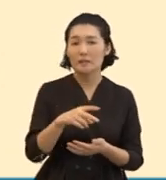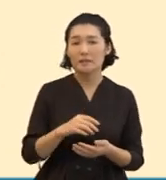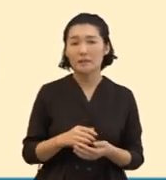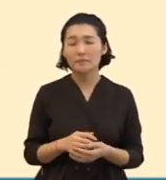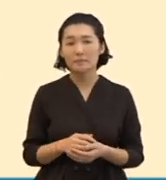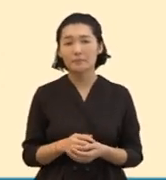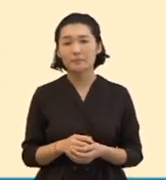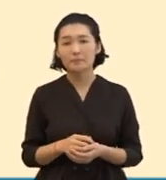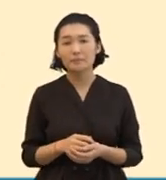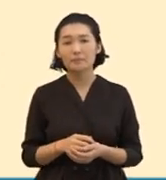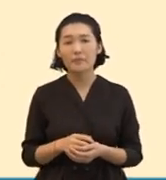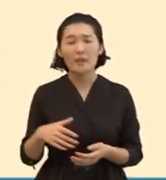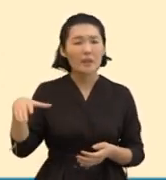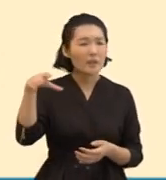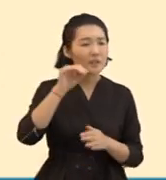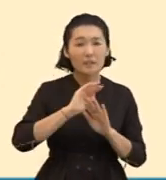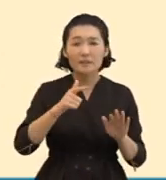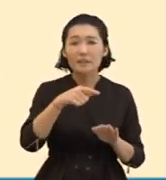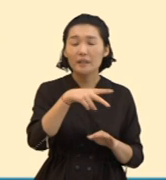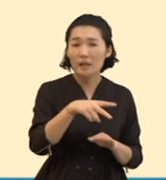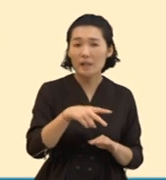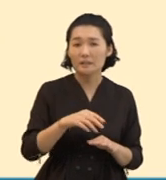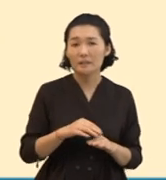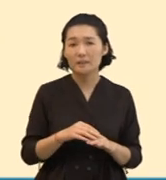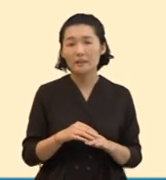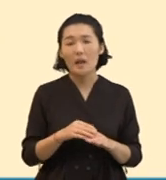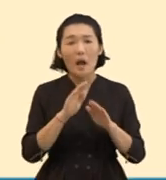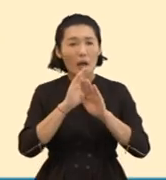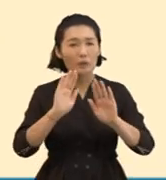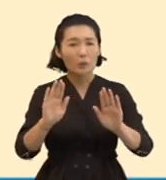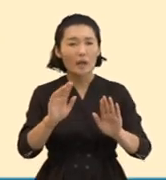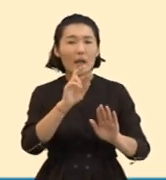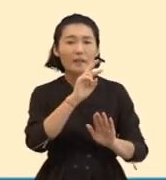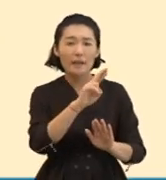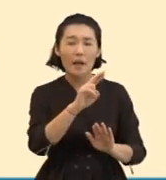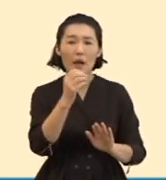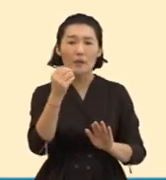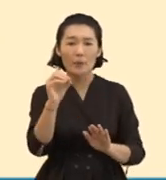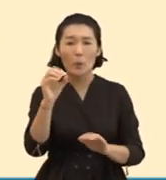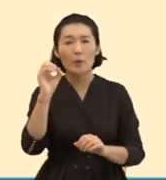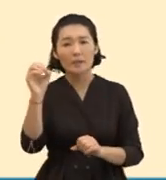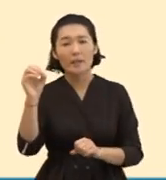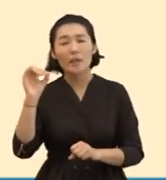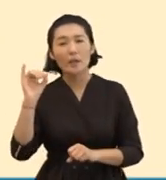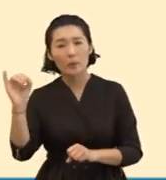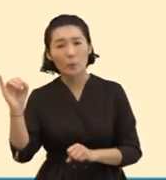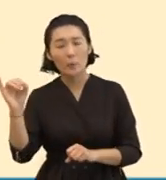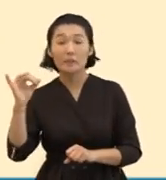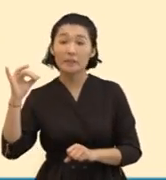переминаются не все гласные а только я и он и ю.и.